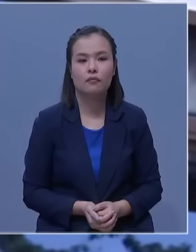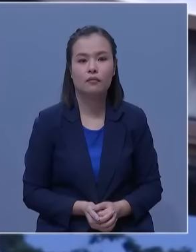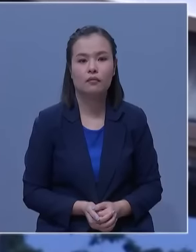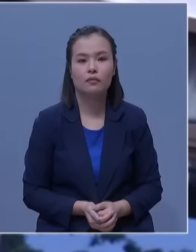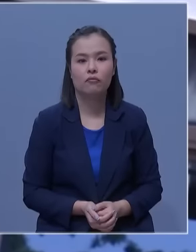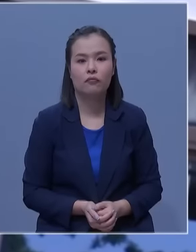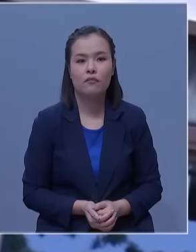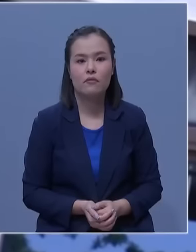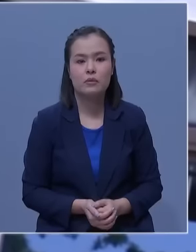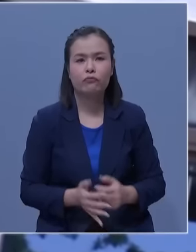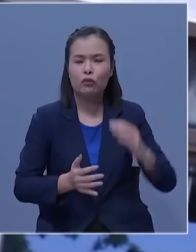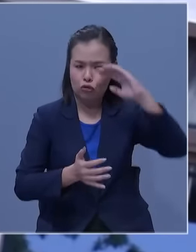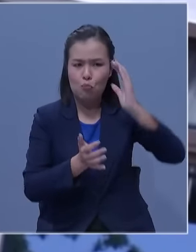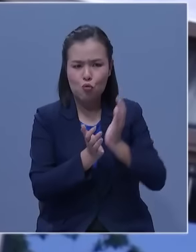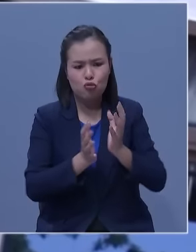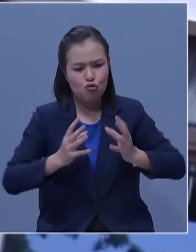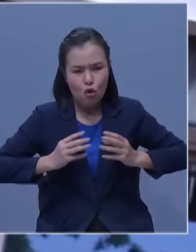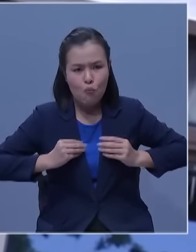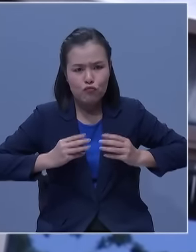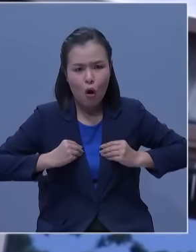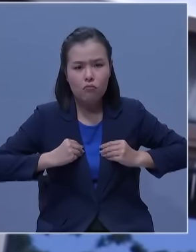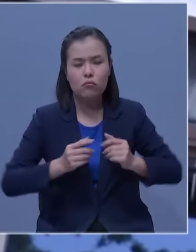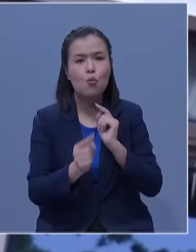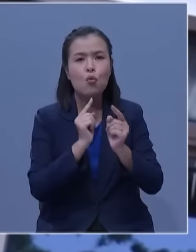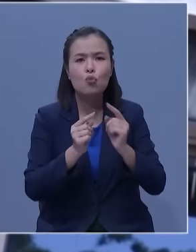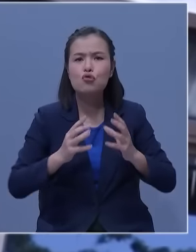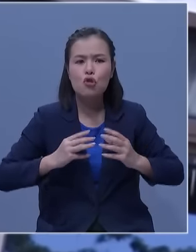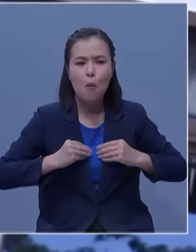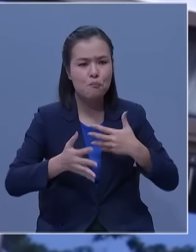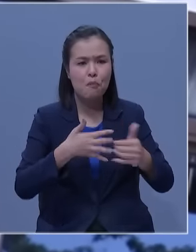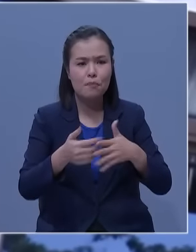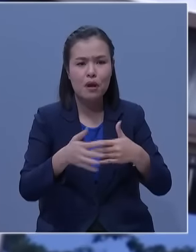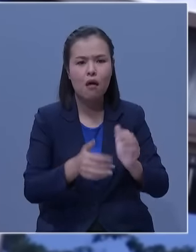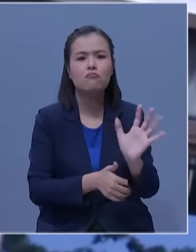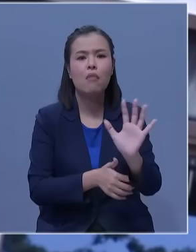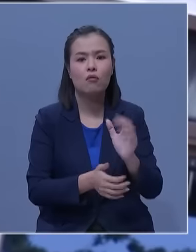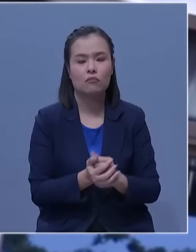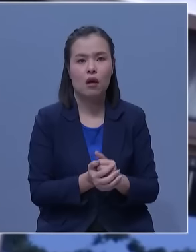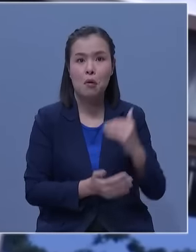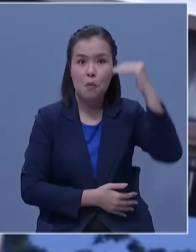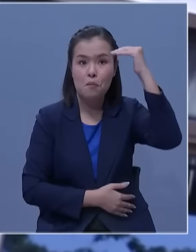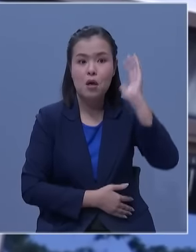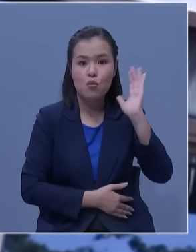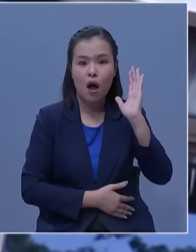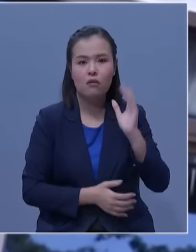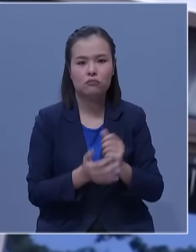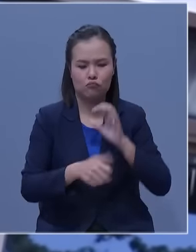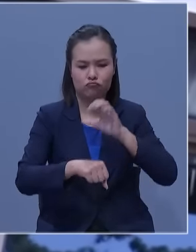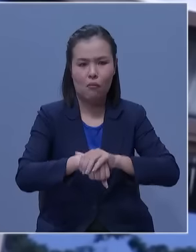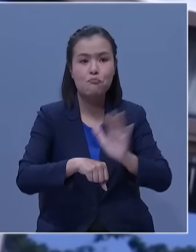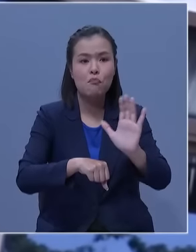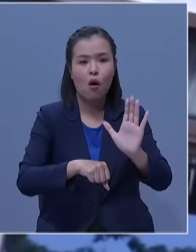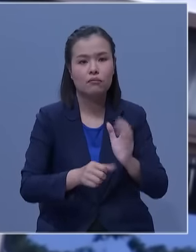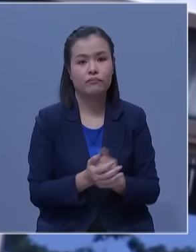เรื่องของคดีปั๊มได้ยอมคดีอย่างเดียววายอ้อมยินยอมถ้ายินยอมพี่ชายจะไม่ทั่ว